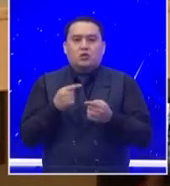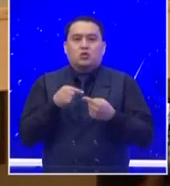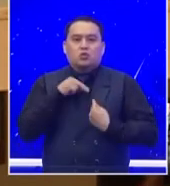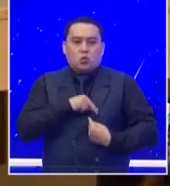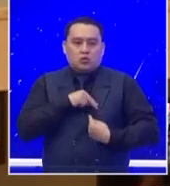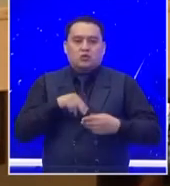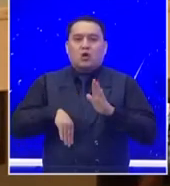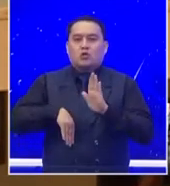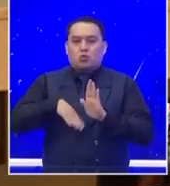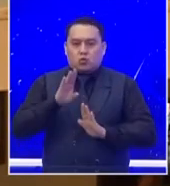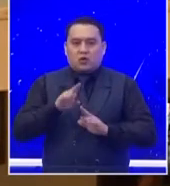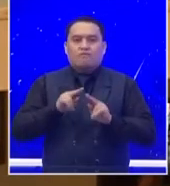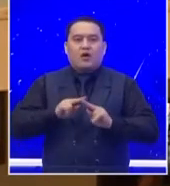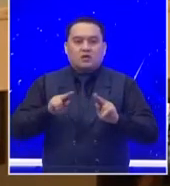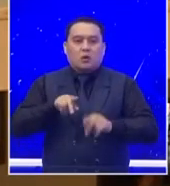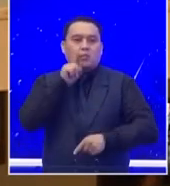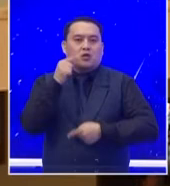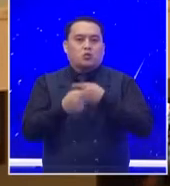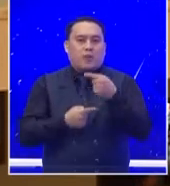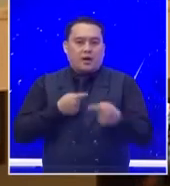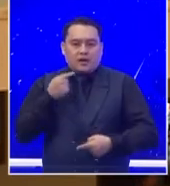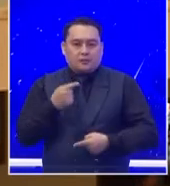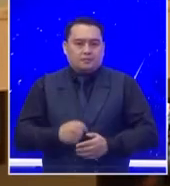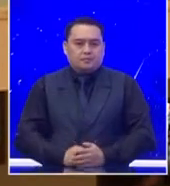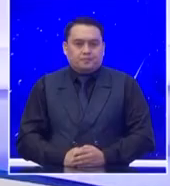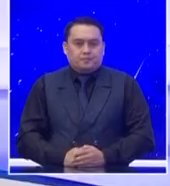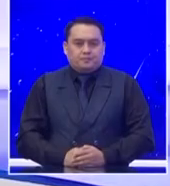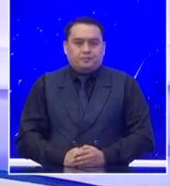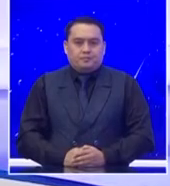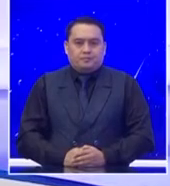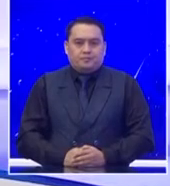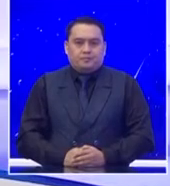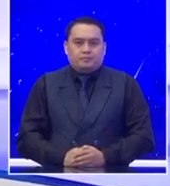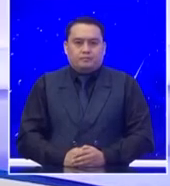еще лучше в воспитании подрастающего поколения.